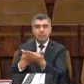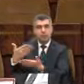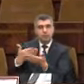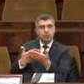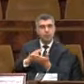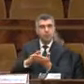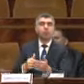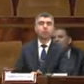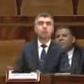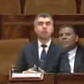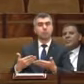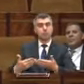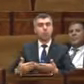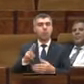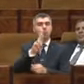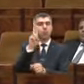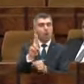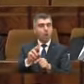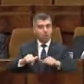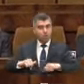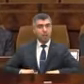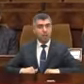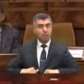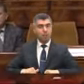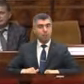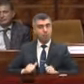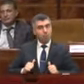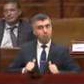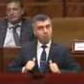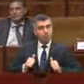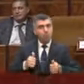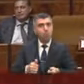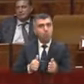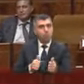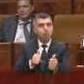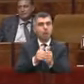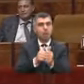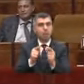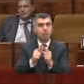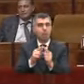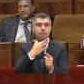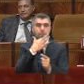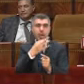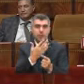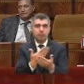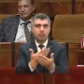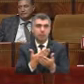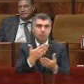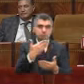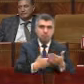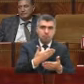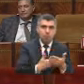أخرى، كنسألكم سيدة الوزيرة واش الوزارة وكبت هذه الإجراءات من خلال تبسيط المساطر والخدمات الإدارية المقدمة لهذه